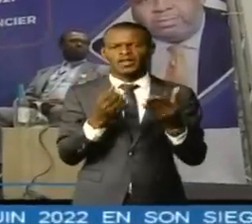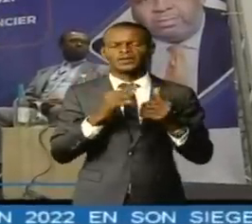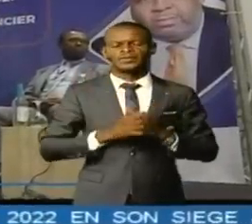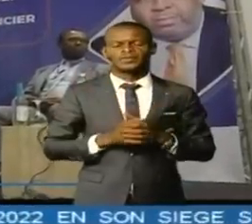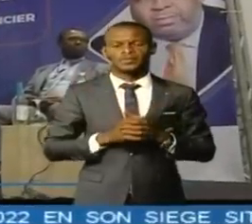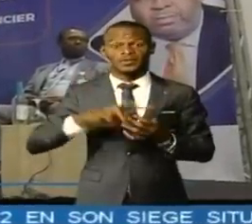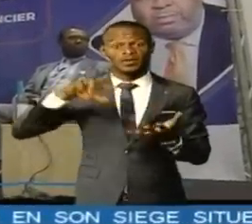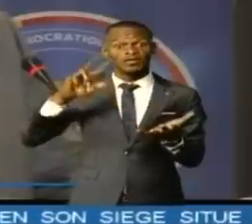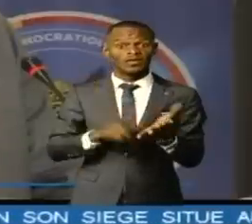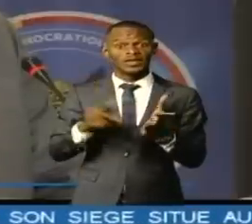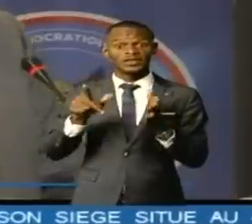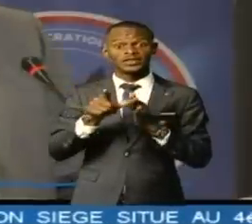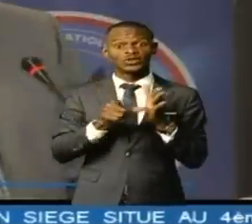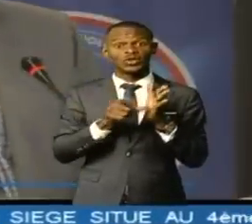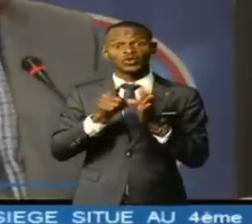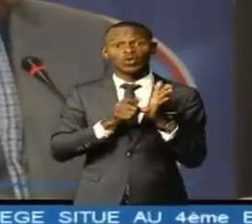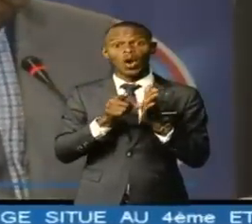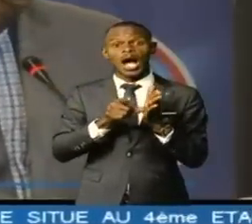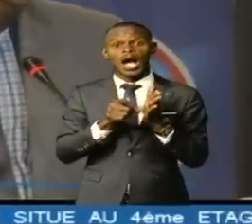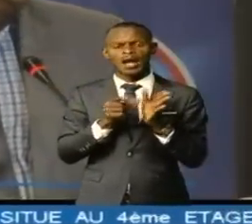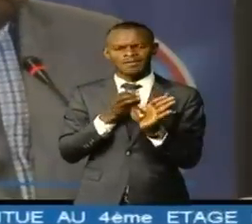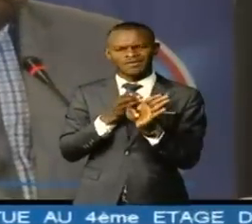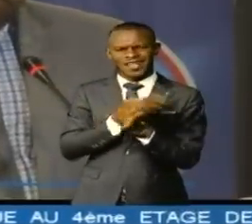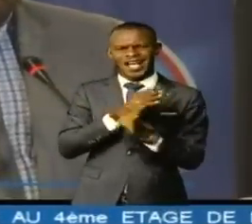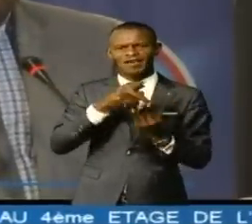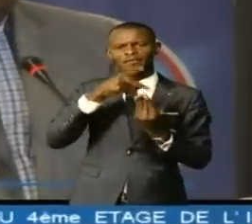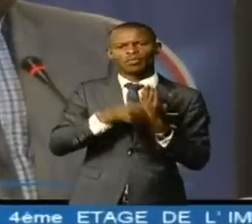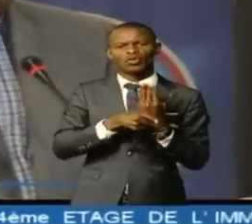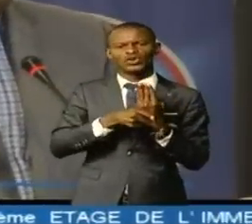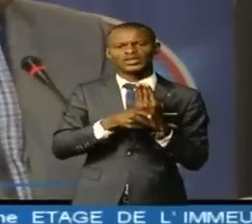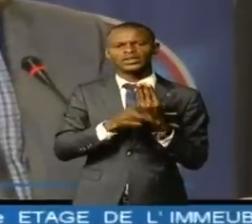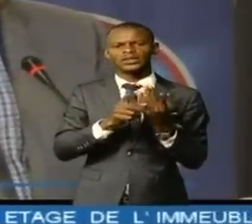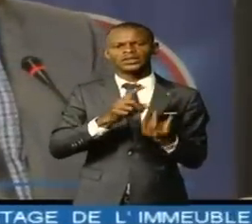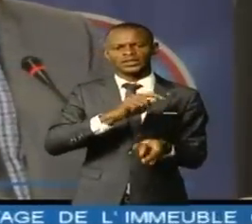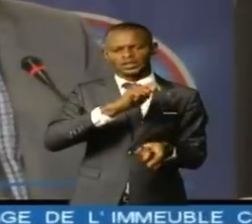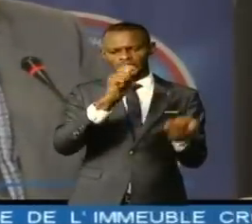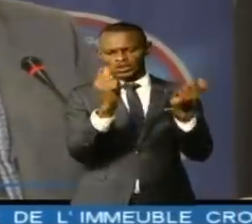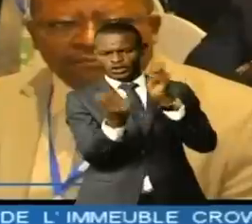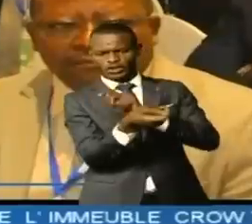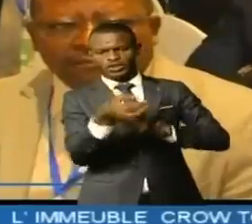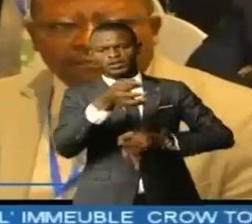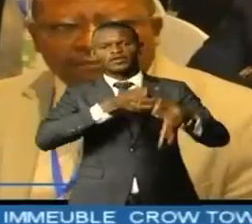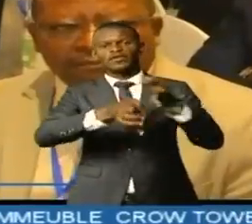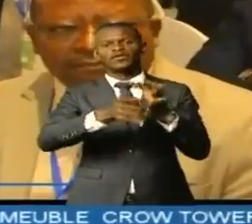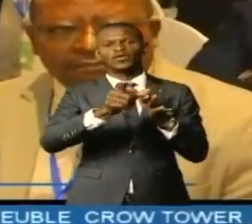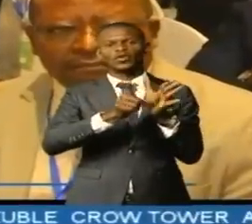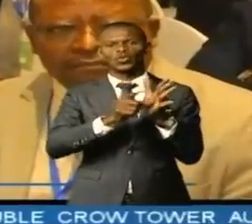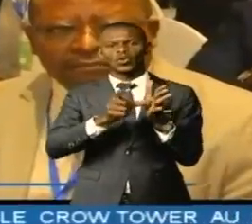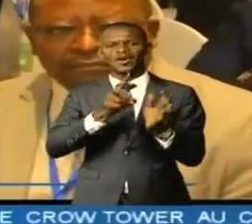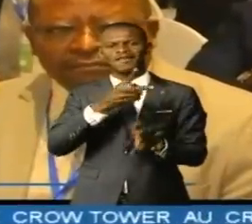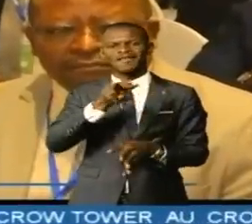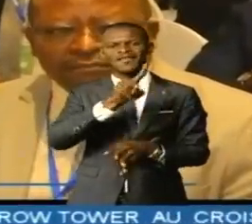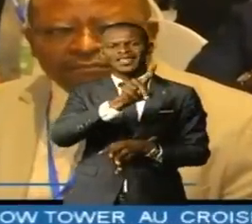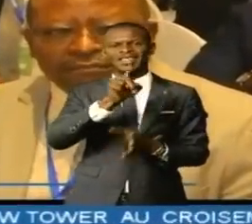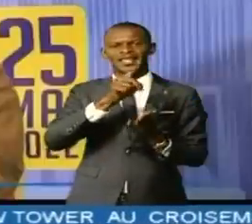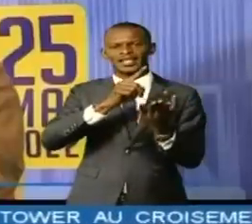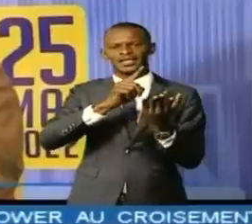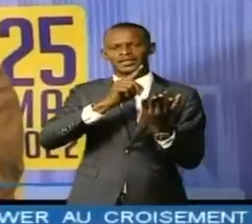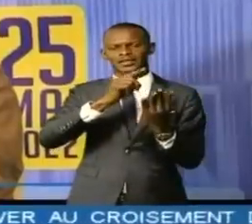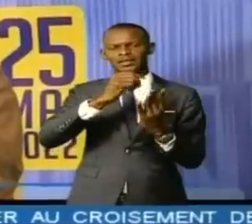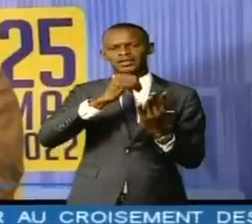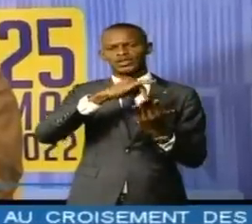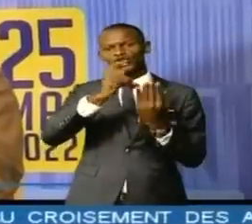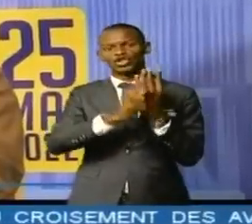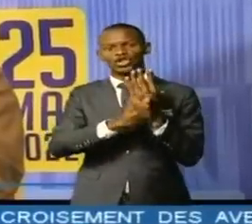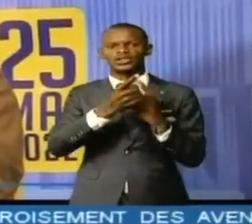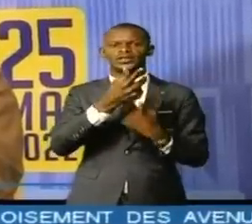de l'avant-projet modifiant et complétant la loi numéro 73/021 du 21 juillet 1973 portant